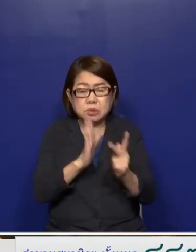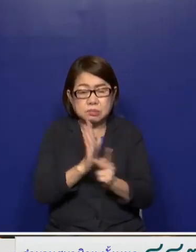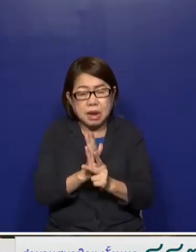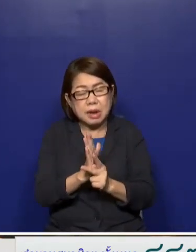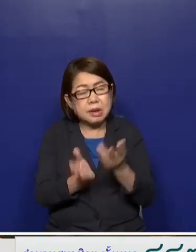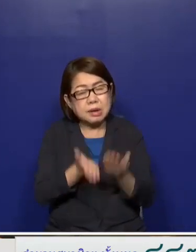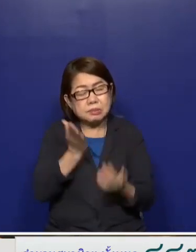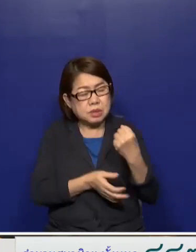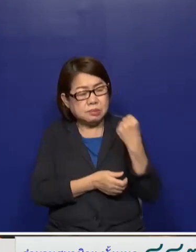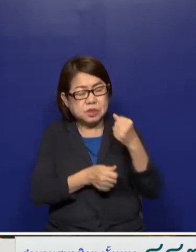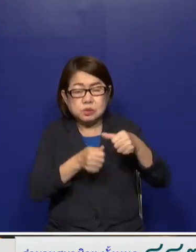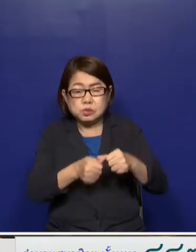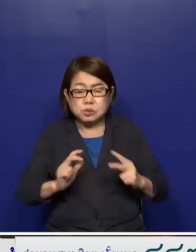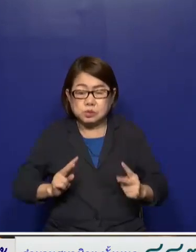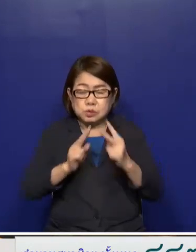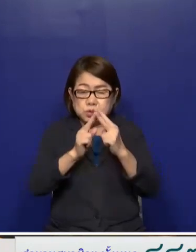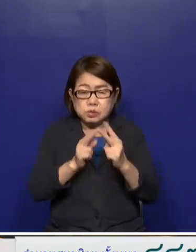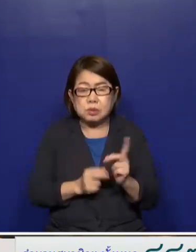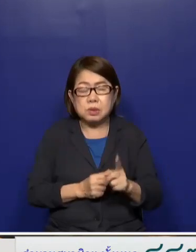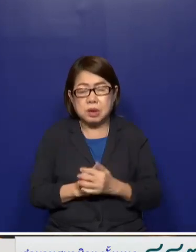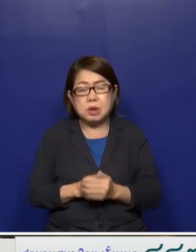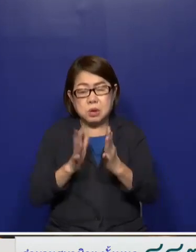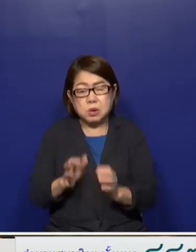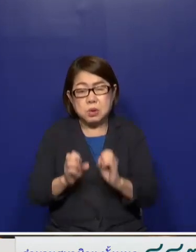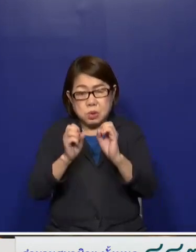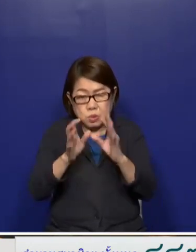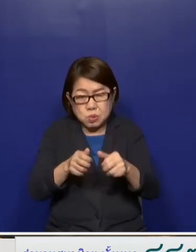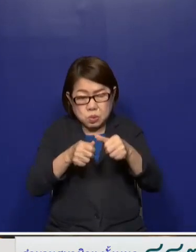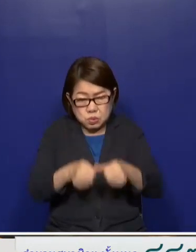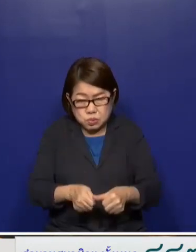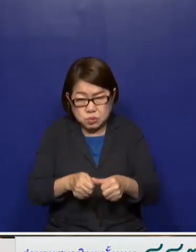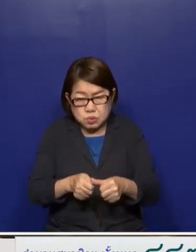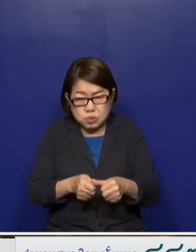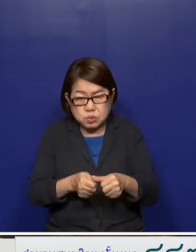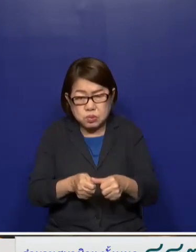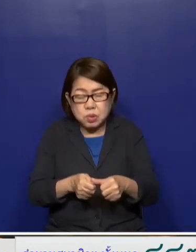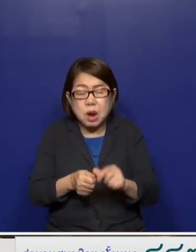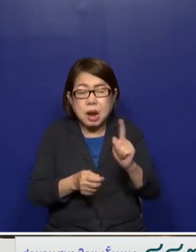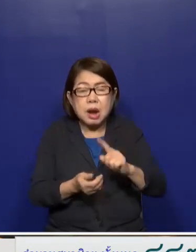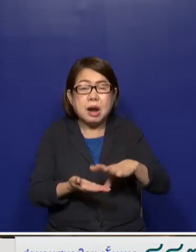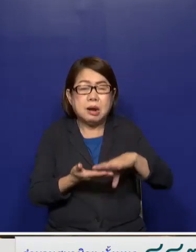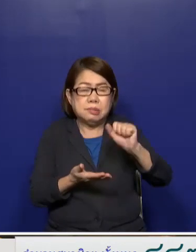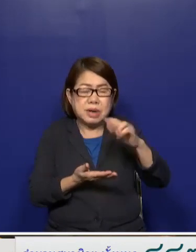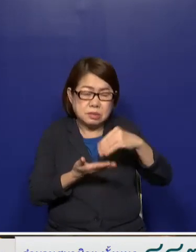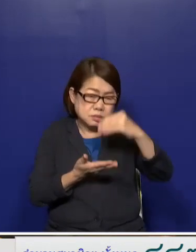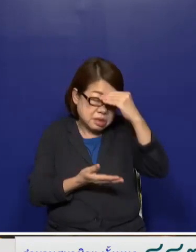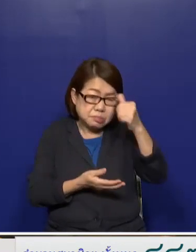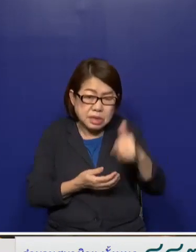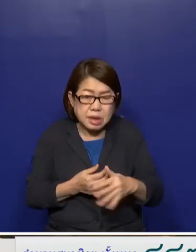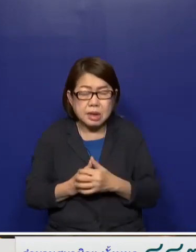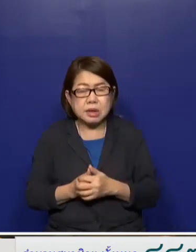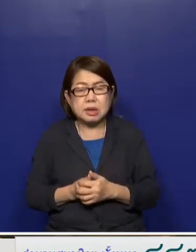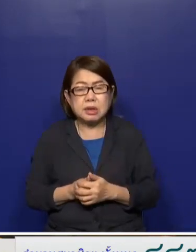มให้มีครูภายใต้สถาบันการศึกษาวันเวล